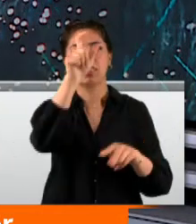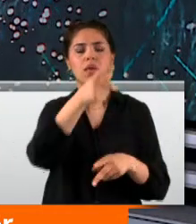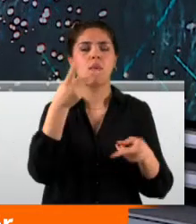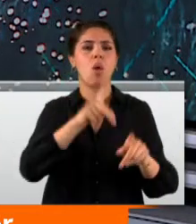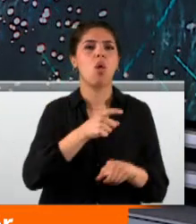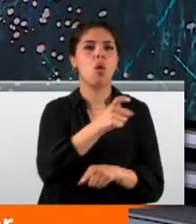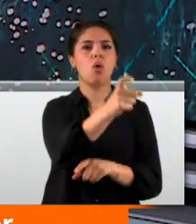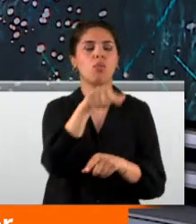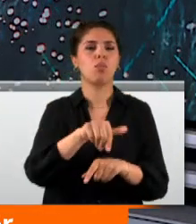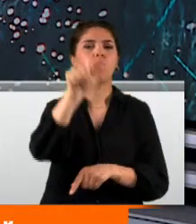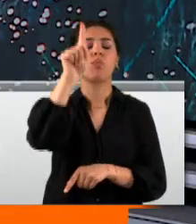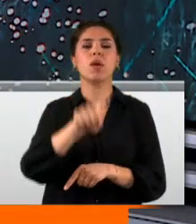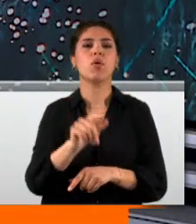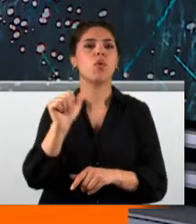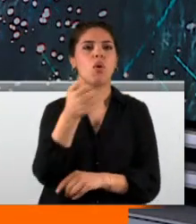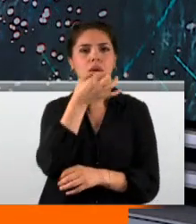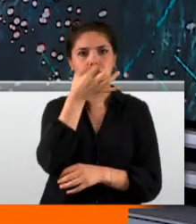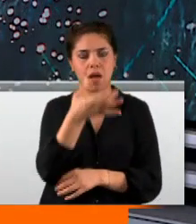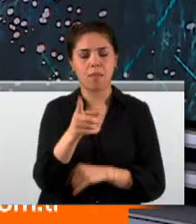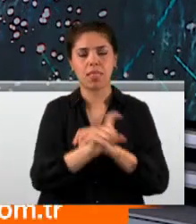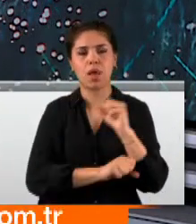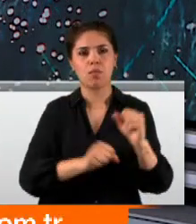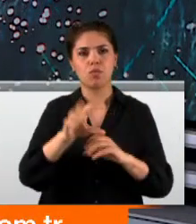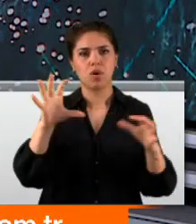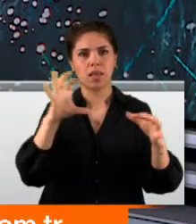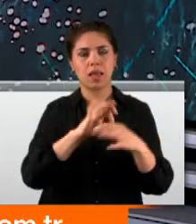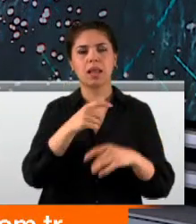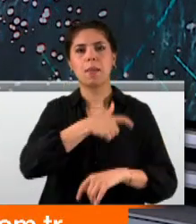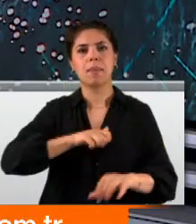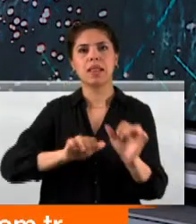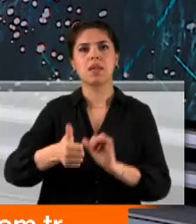öldürüldü. Bugüne dair önemli bir nottu terörle mücadeleyle ilgili. Milli Savunma Bakanı'yla devam edelim.